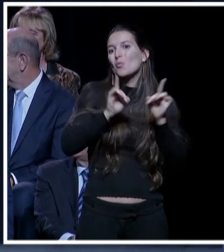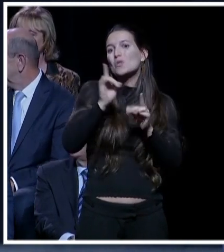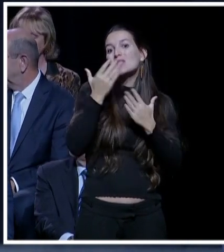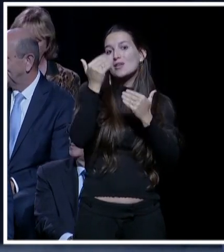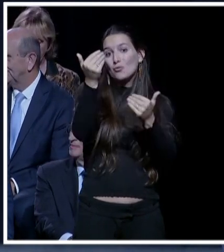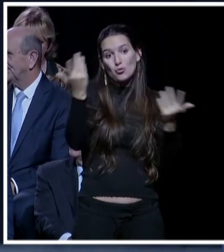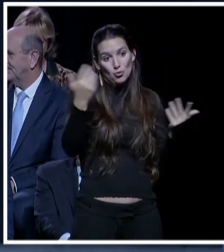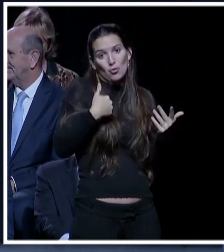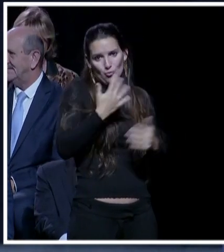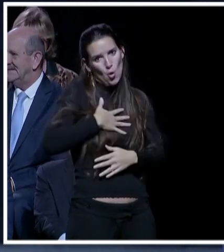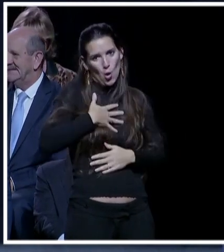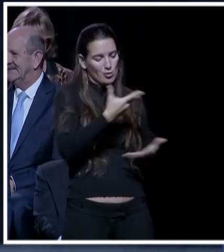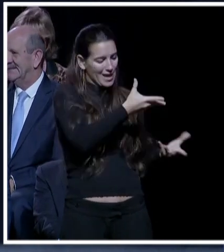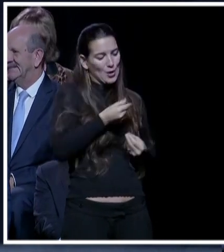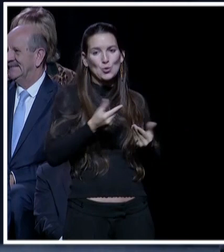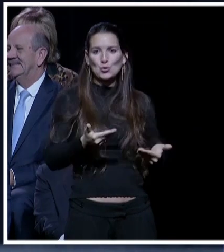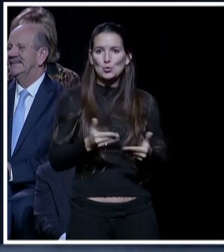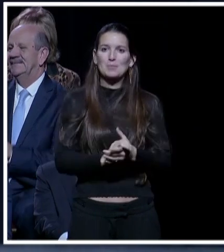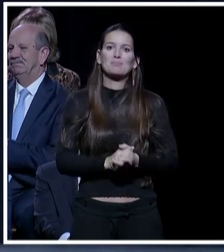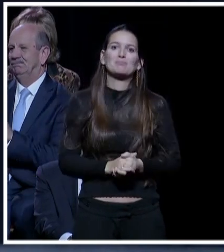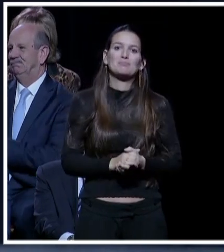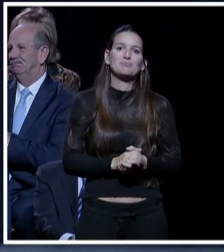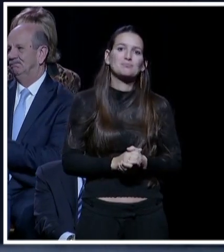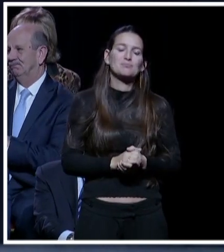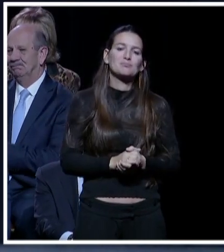vous avoir avec nous aujourd'hui.